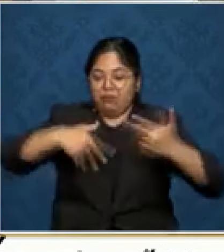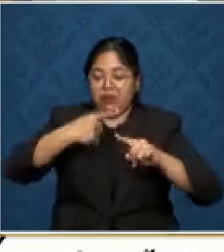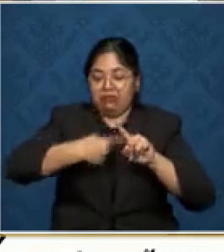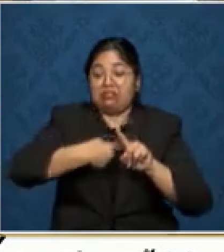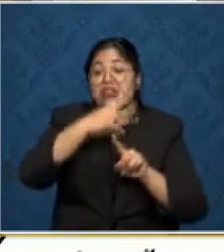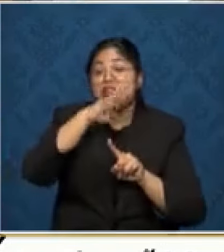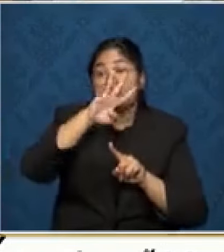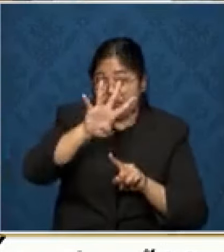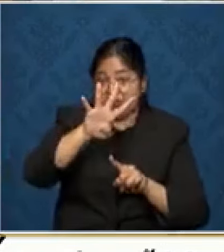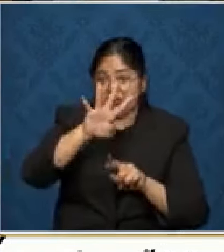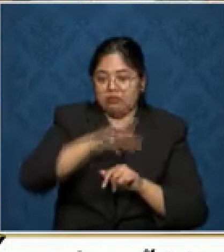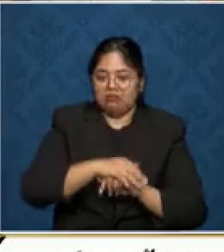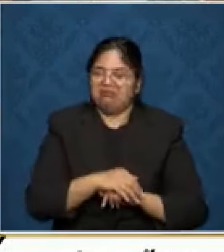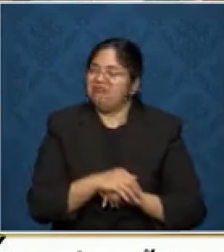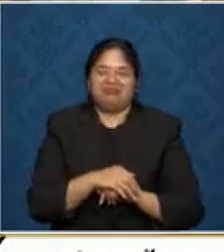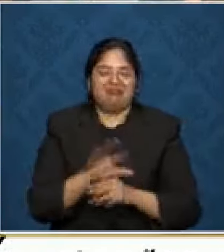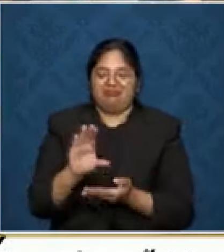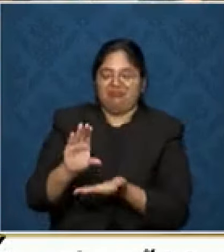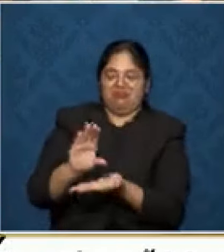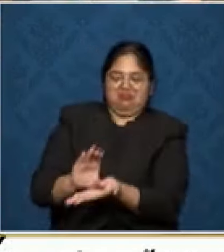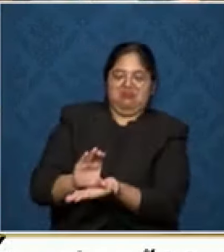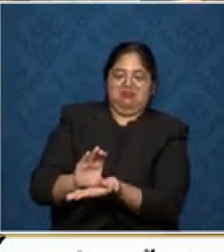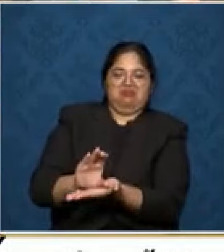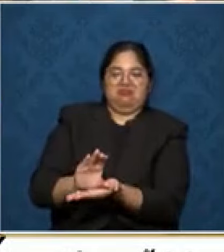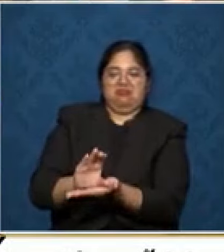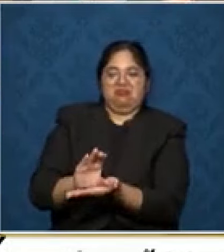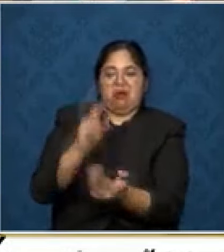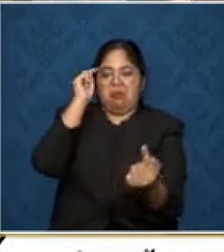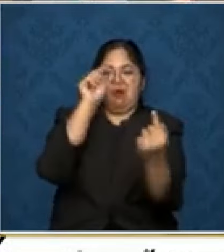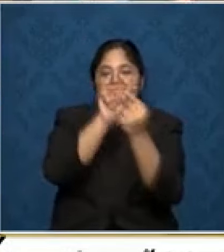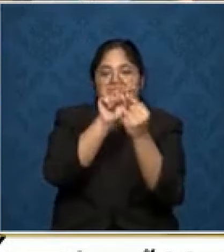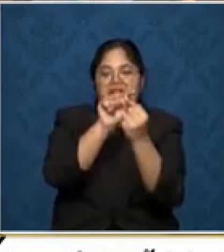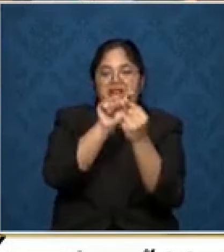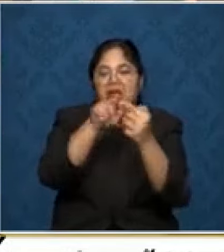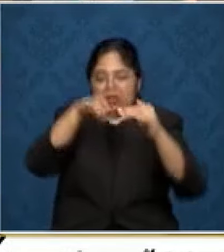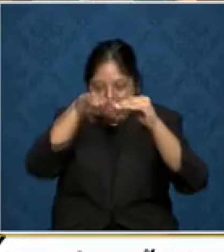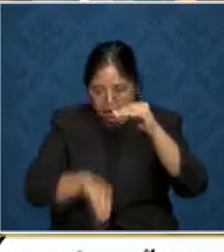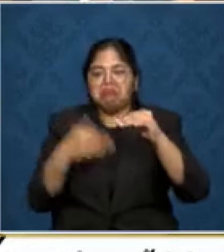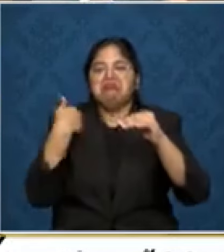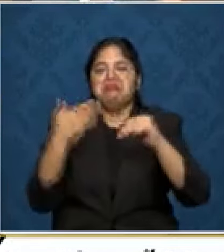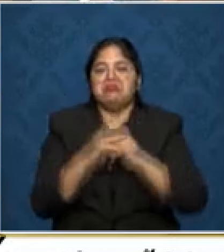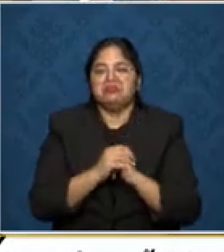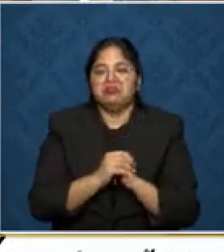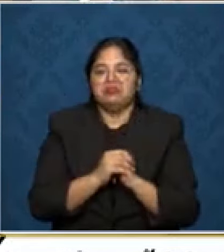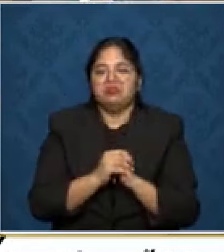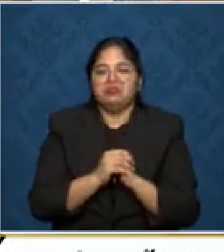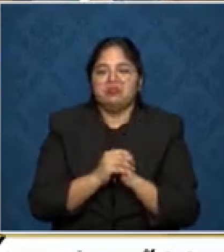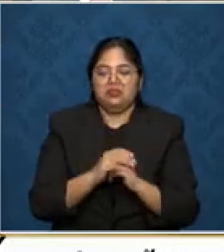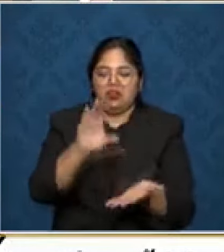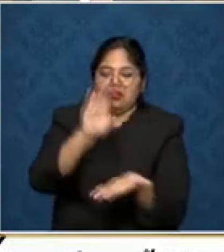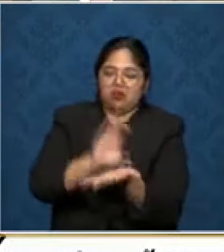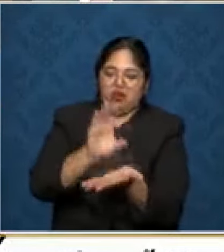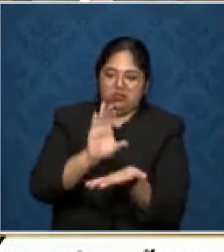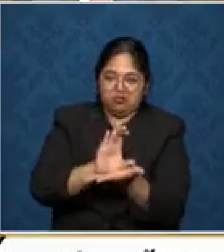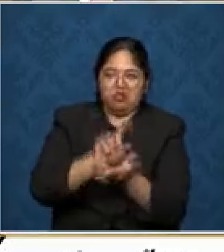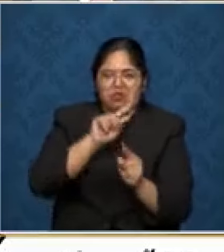เดือนต่ำกว่าเป้าครับนี่หน้าที่โดยตรง 2กองทุนประกันวินาศสภัยนี่ติดลบ